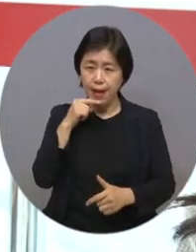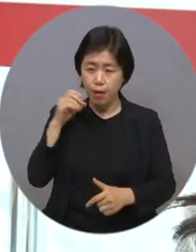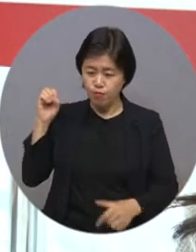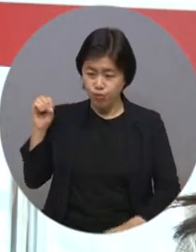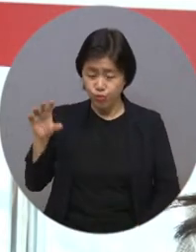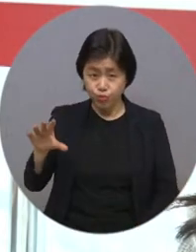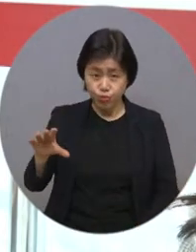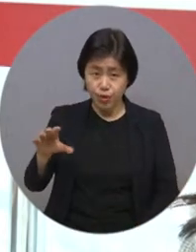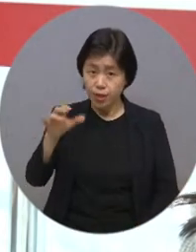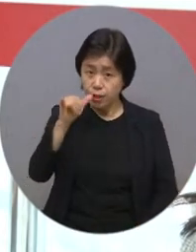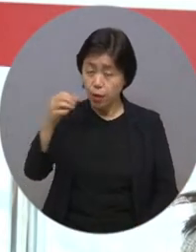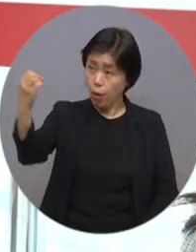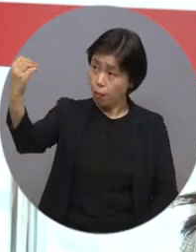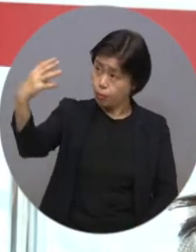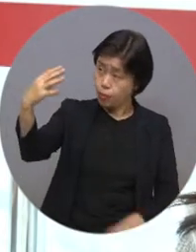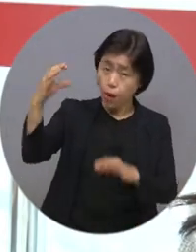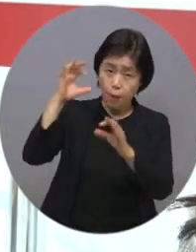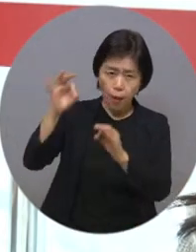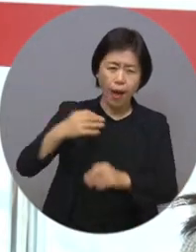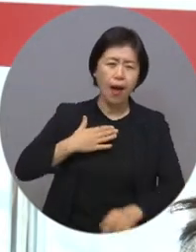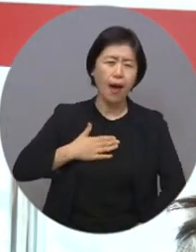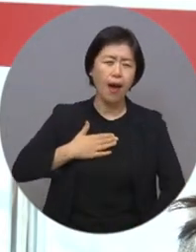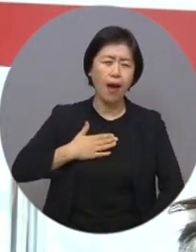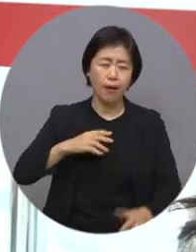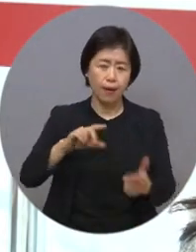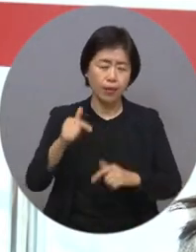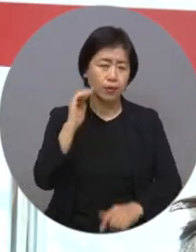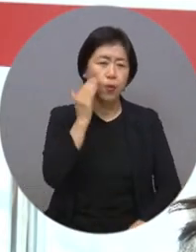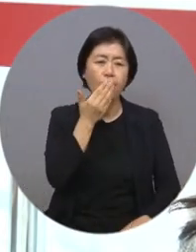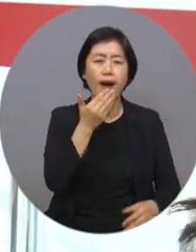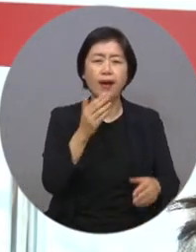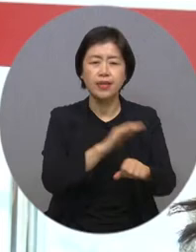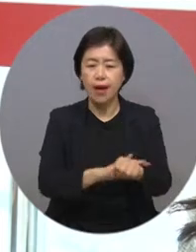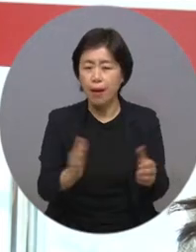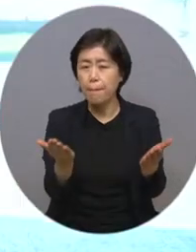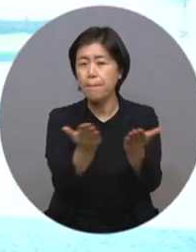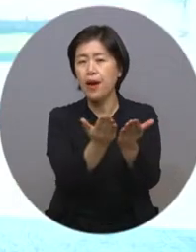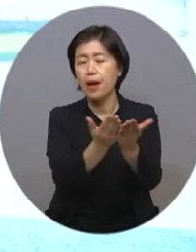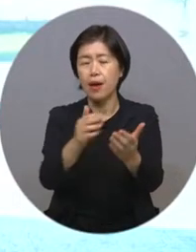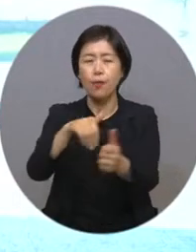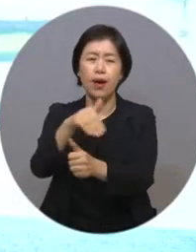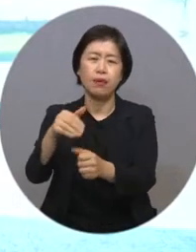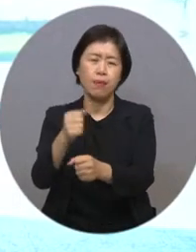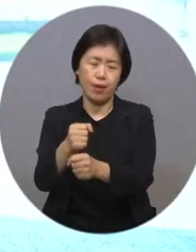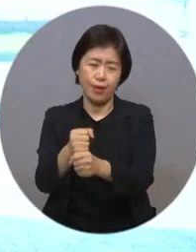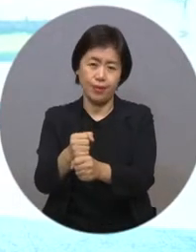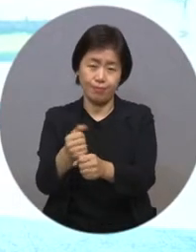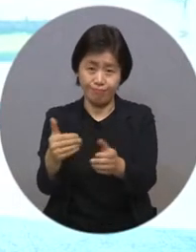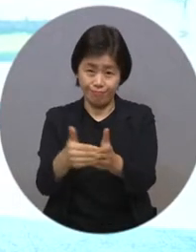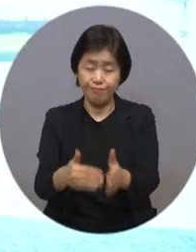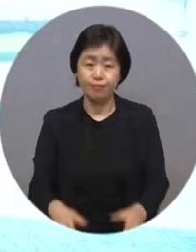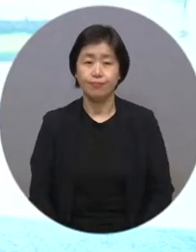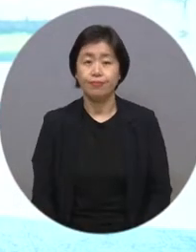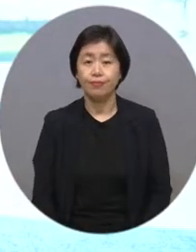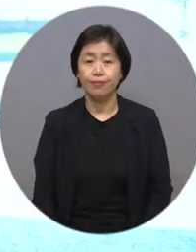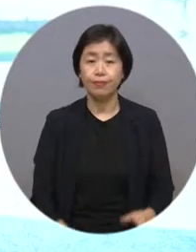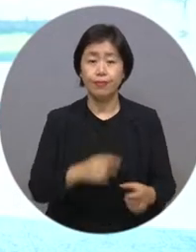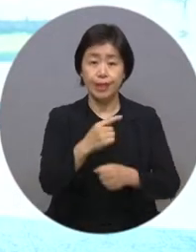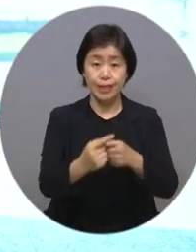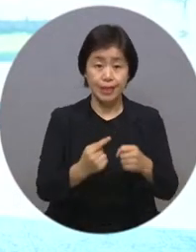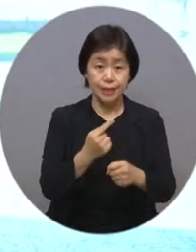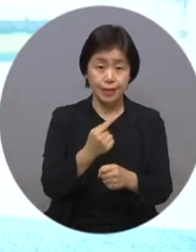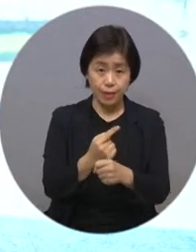시스템들을 그런 장애 사원들에게 맞게끔 그렇게 부축을 이미 다 해놓은 상태입니다. 저희는 매년 장애